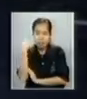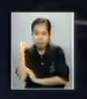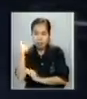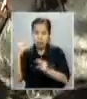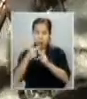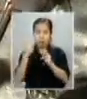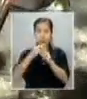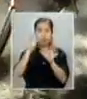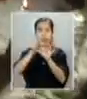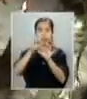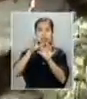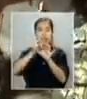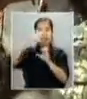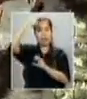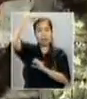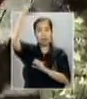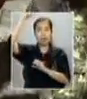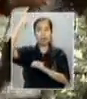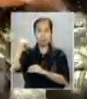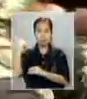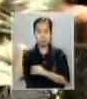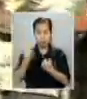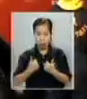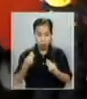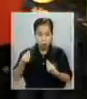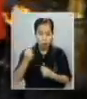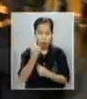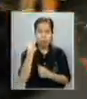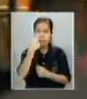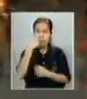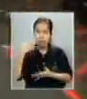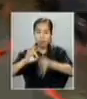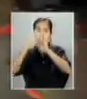ราชปารภทหารหน่วยราชตระเวนเคลื่อนที่เร็วชุดนี้ก็ได้รับแ